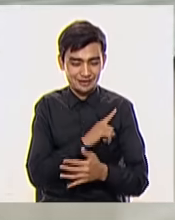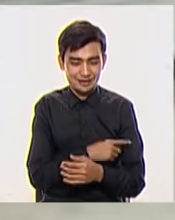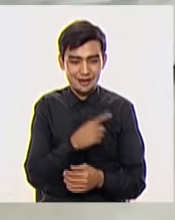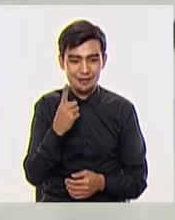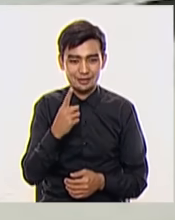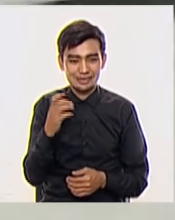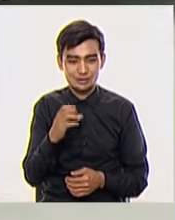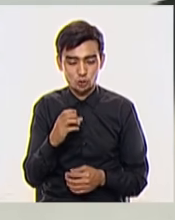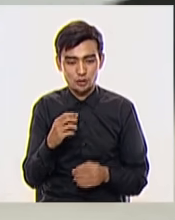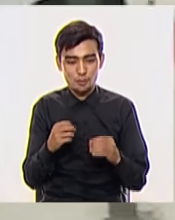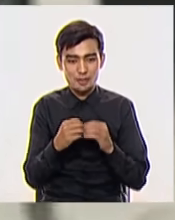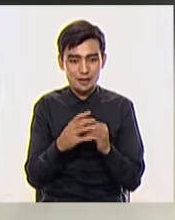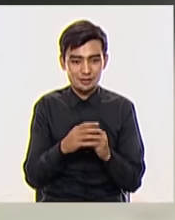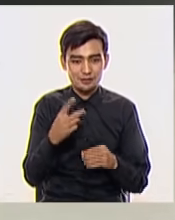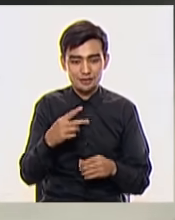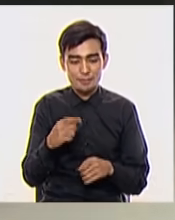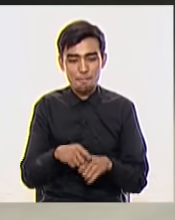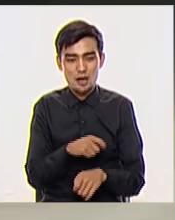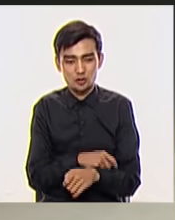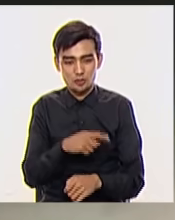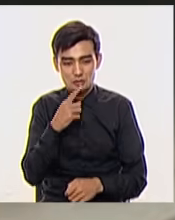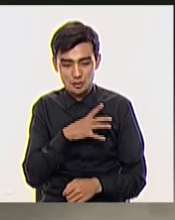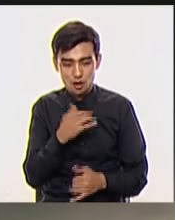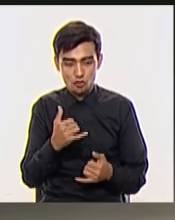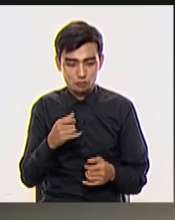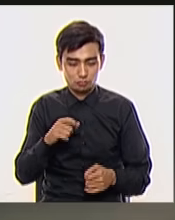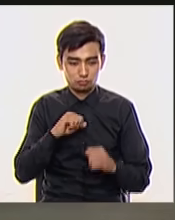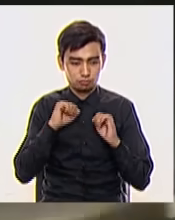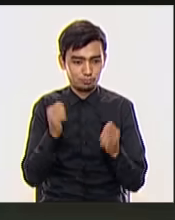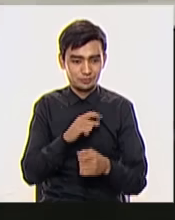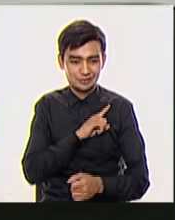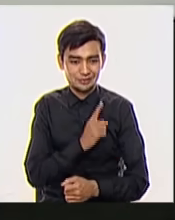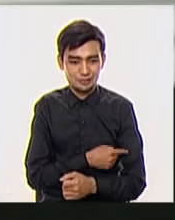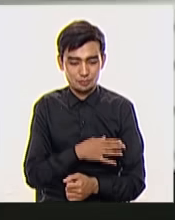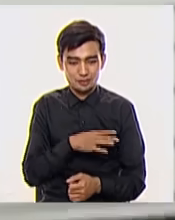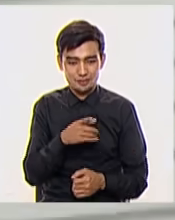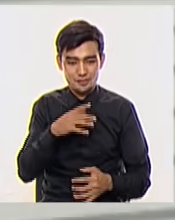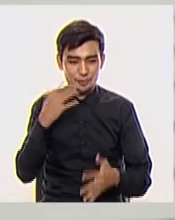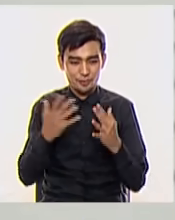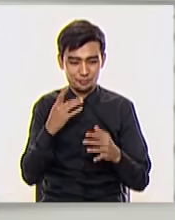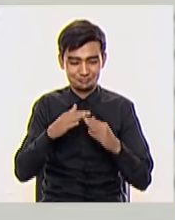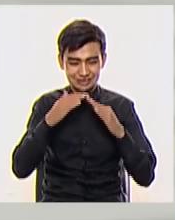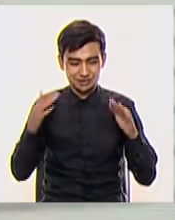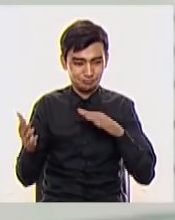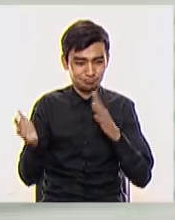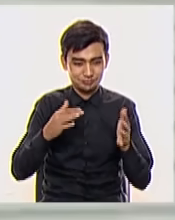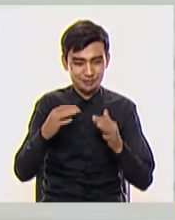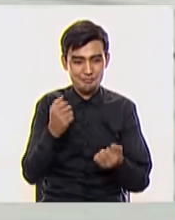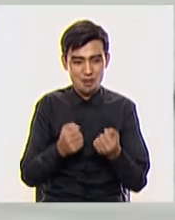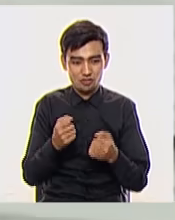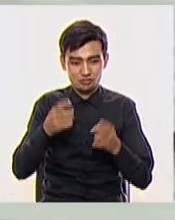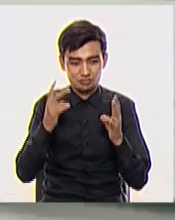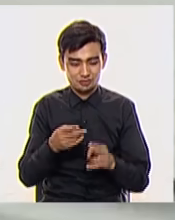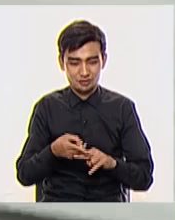секундына 15-20 метрден аспайды деп күтілген. Бірақ дауылдың жылдамдығы өте жоғары болыпты. Желден шыққан үйлердің шатырлары бірнеше